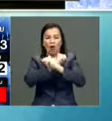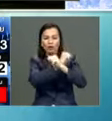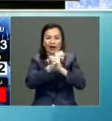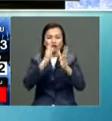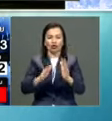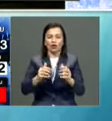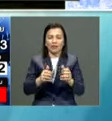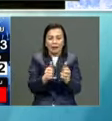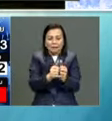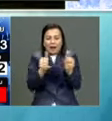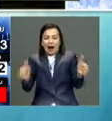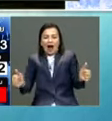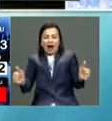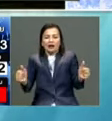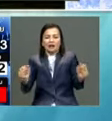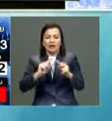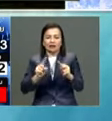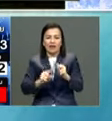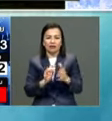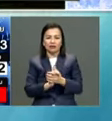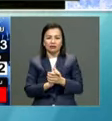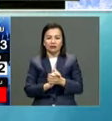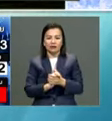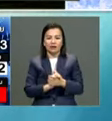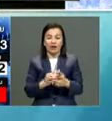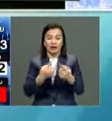ก็ได้ใช้งานระบบนี้แล้วนะครับก็อยากจะอีกครั้งนะครับขอบคุณนะครับประชาชนชาวไทยที่ช่วยกันพันสุขนะครับผ่านระบบไทยชนะนะครับแพทฟอร์มนี้นะครับที่สำคัญนะครับร้านค้านะครับก็มีส่วนในการที่จะช่วยให้กิจกรรมนี้เป็นไปได้ดีนะครับผมก็อยากจะเอารูปให้มาแชร์ให้ดูนะครับก็เป็นเพื่อนๆกันครับส่งมาให้ดูจะเห็นว่าก็ต้องขอบคุณทางร้านค้าและกิจการต่างๆนะครับที่ได้สนับสนุนเป็นอย่างดีครับก็ได้เอาคิวอาร์โค้ดมาติดตามทางเข้าทางออกนะครับแต่อันนี้ก็ดูนะก็ท่านก็ติดเยอะนะครับคือจริงๆแล้วเราอยากให้ติดกระจายหน่อยนะครับเพื่อป้องกันให้เกิดให้เกิดโซเชียลเซนซิงหรือphysical Distanceซิ่งนะครับแต่ก็ต้องขอบคุณนะครับทุกกิจการต่างๆมีคนมาเฝ้ามีคนมาดูแลนะครับทางเข้าทางออกต่างๆนะครับก็เป็นต้องขอขอบคุณ